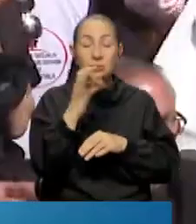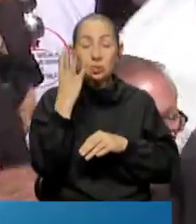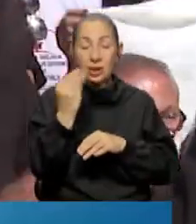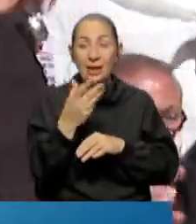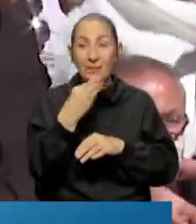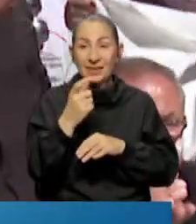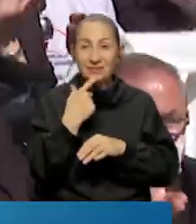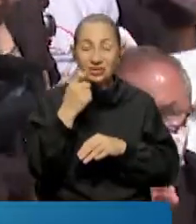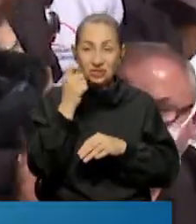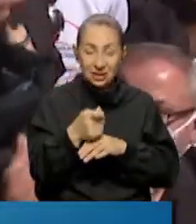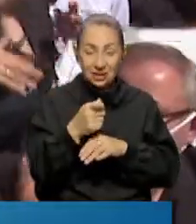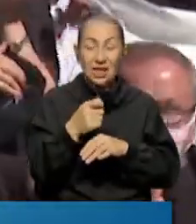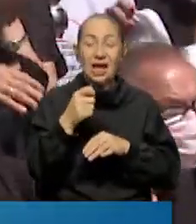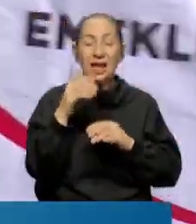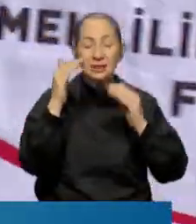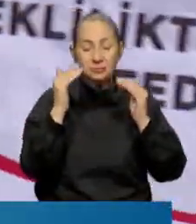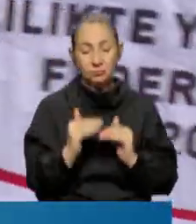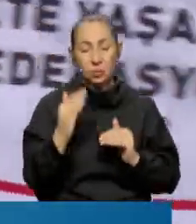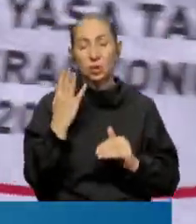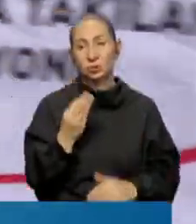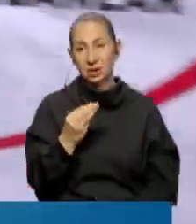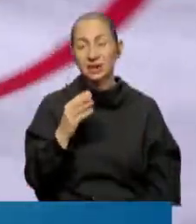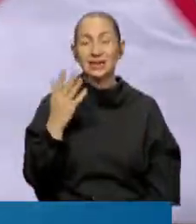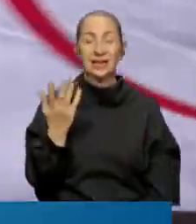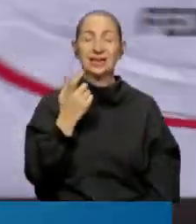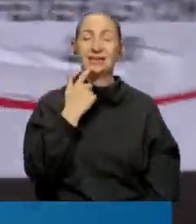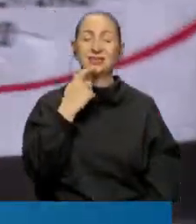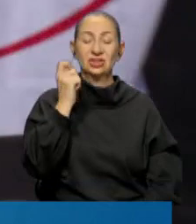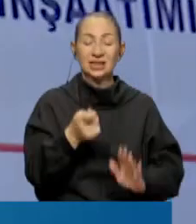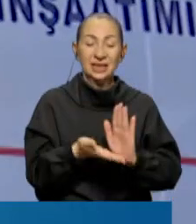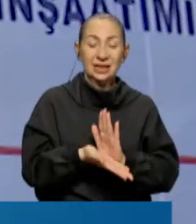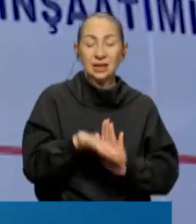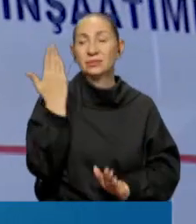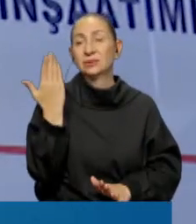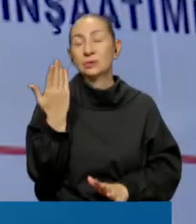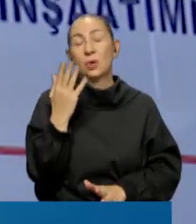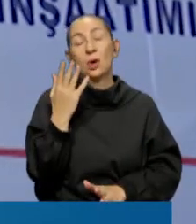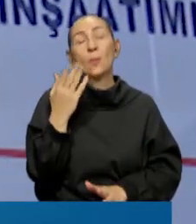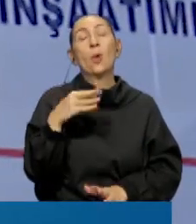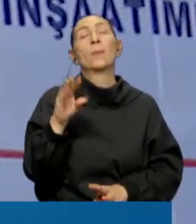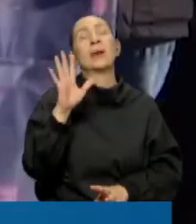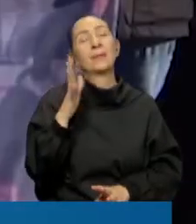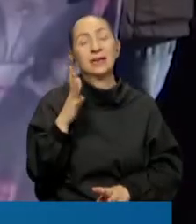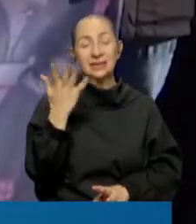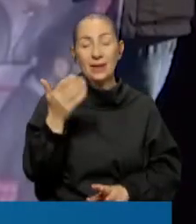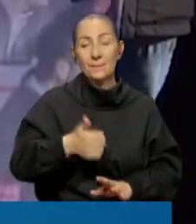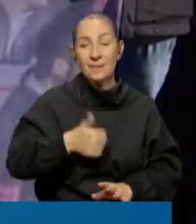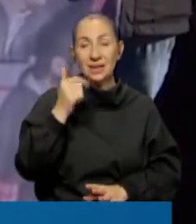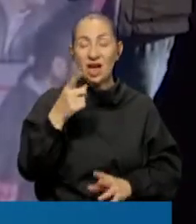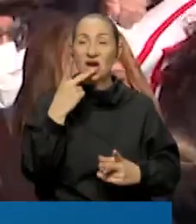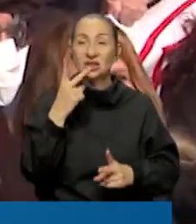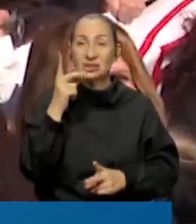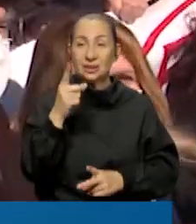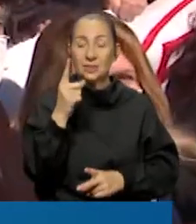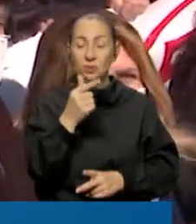olan emeklilik yaşı şartının aşağı çekilebileceğini, yani yaş şartı tamamen ortadan kalkmayabilir diyor. Zaten bakan da